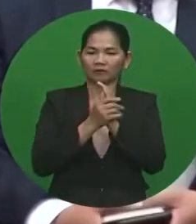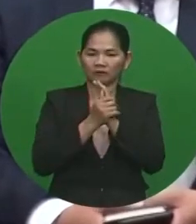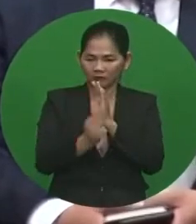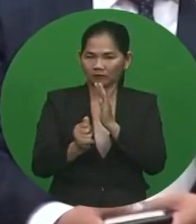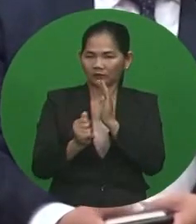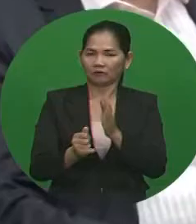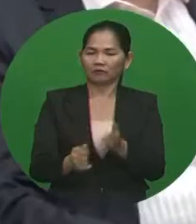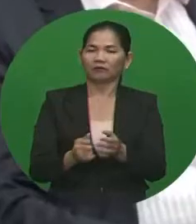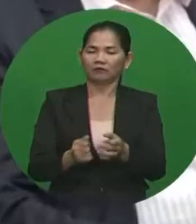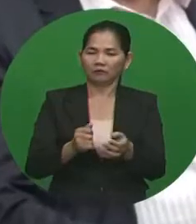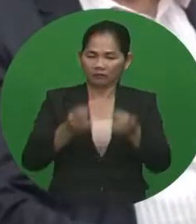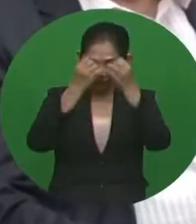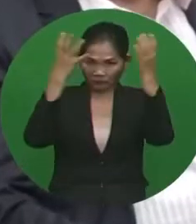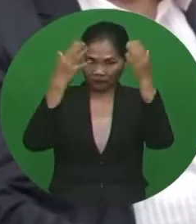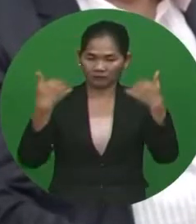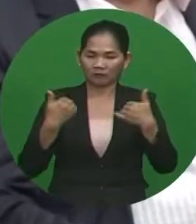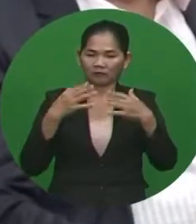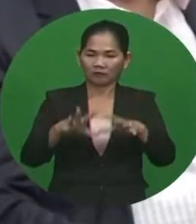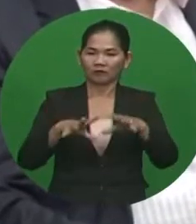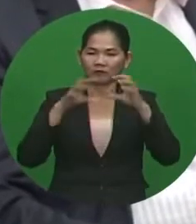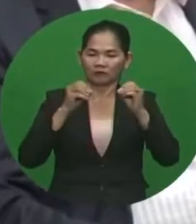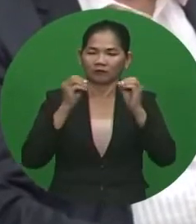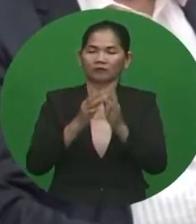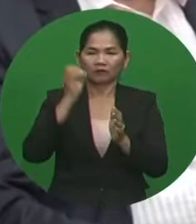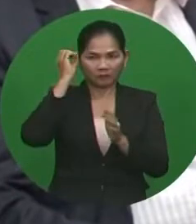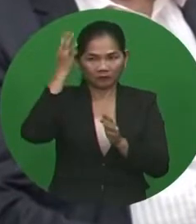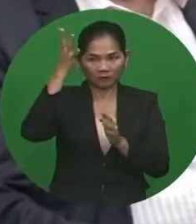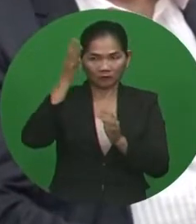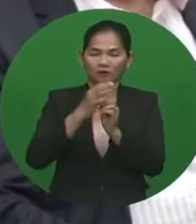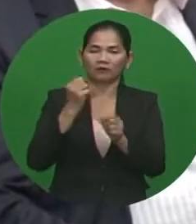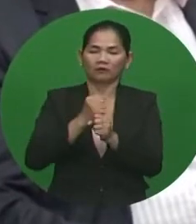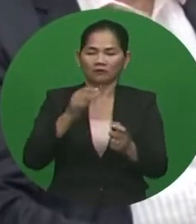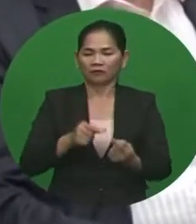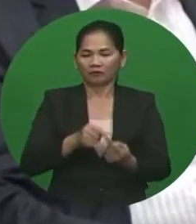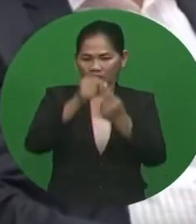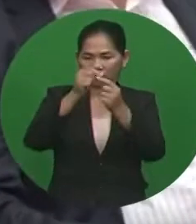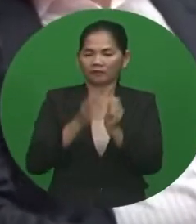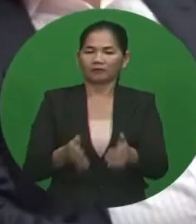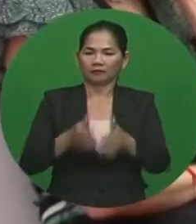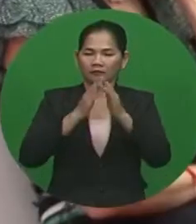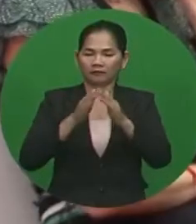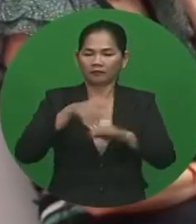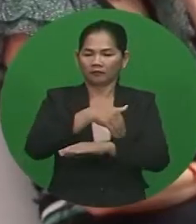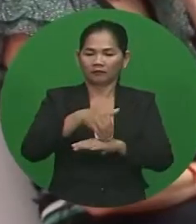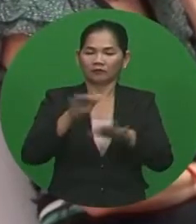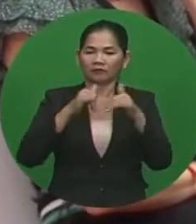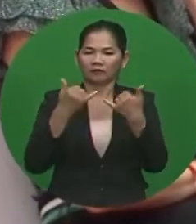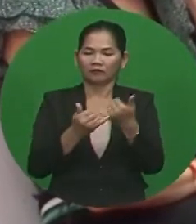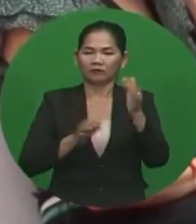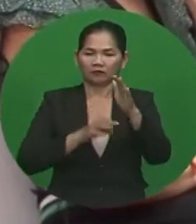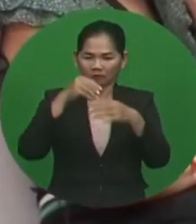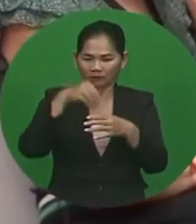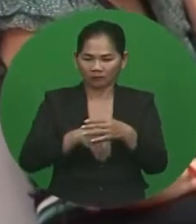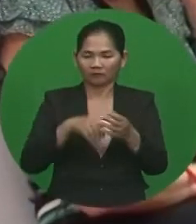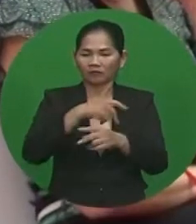អាចបំលែងព័ត៌មានដែលទទួលបានទៅជាចំណេះដឹងដែលមានប្រយោជន៍សម្រាប់បង្កើននូវសេដ្ឋកិច្ចគ្រួសារការវិនិយោគ